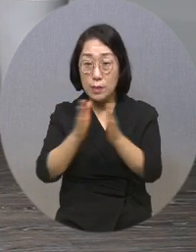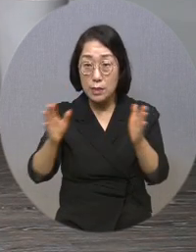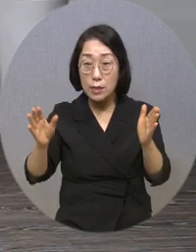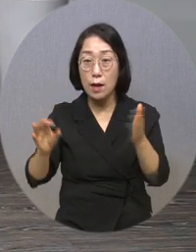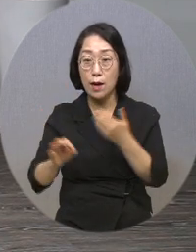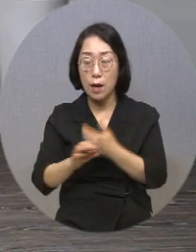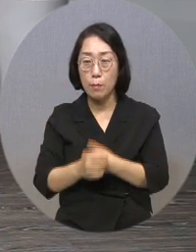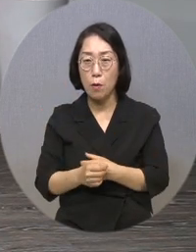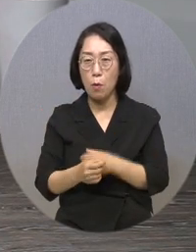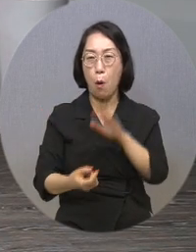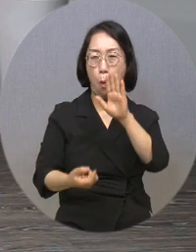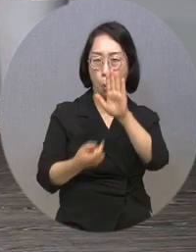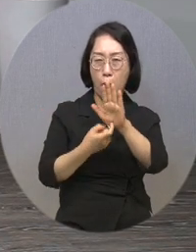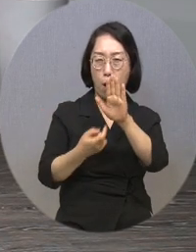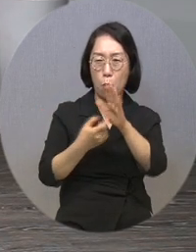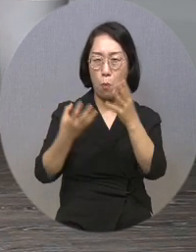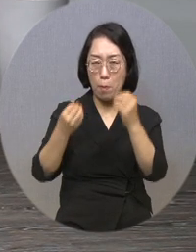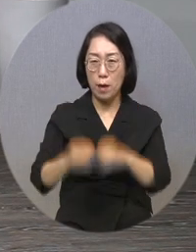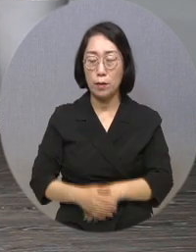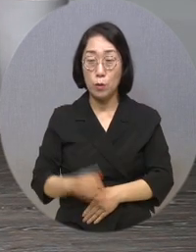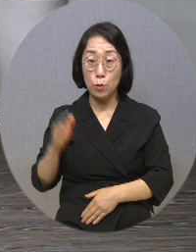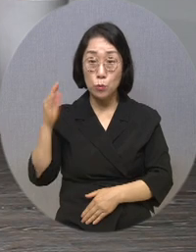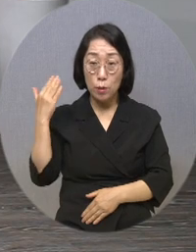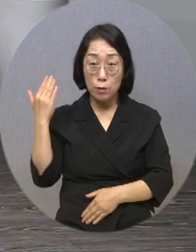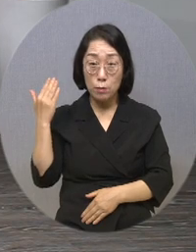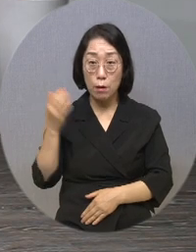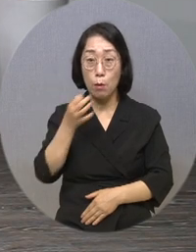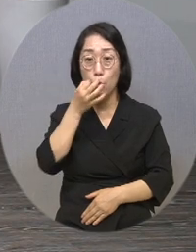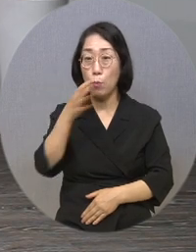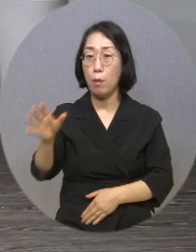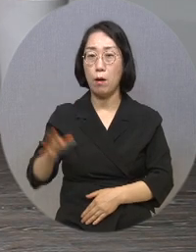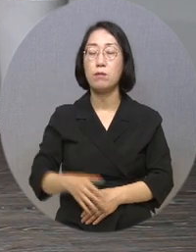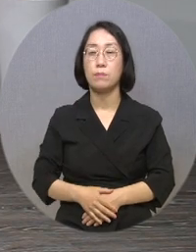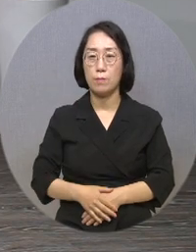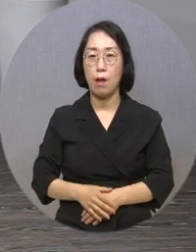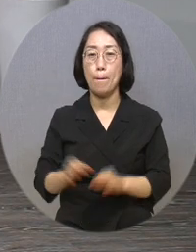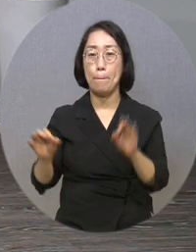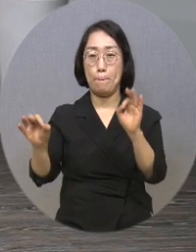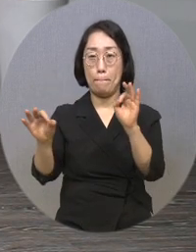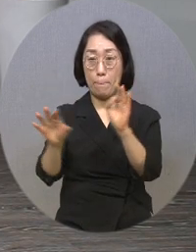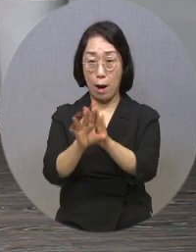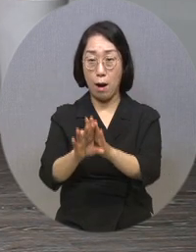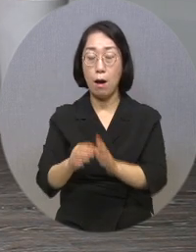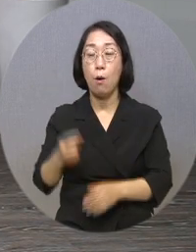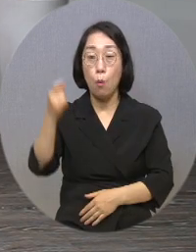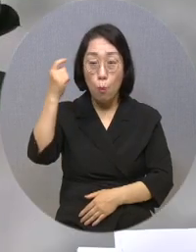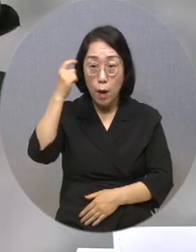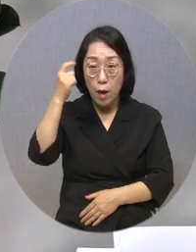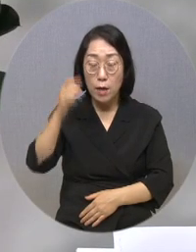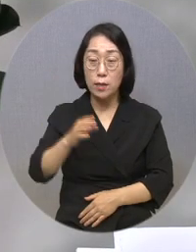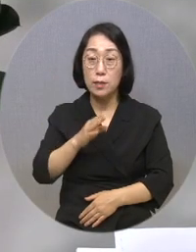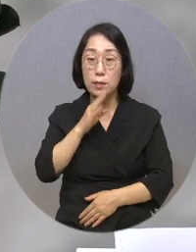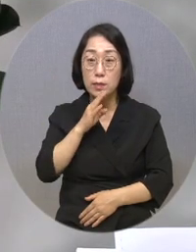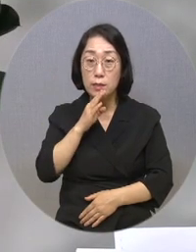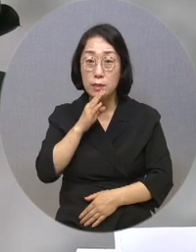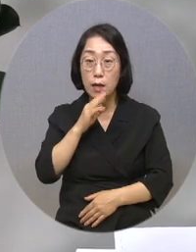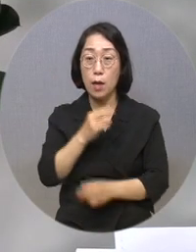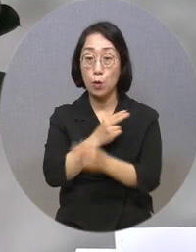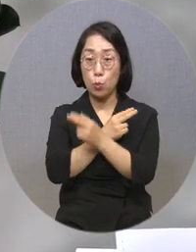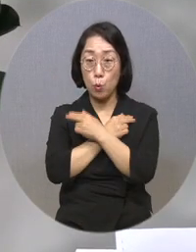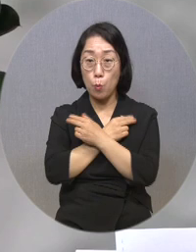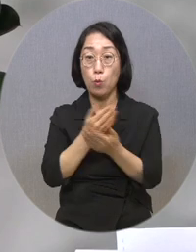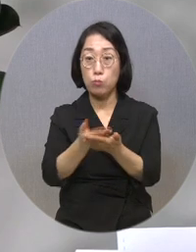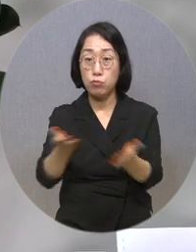나와서 교복 광고하는 네, 많이 봤습니다. 최근에 보셨습니까? 최근에 못 봤어요. 없어졌습니다. 그 이유가 실제 현물로 지급하기